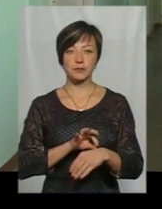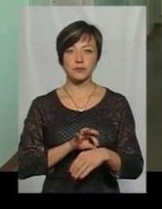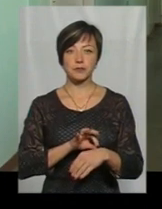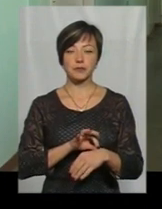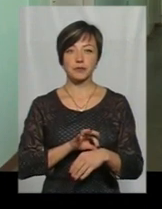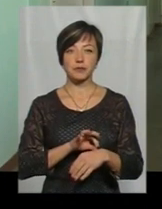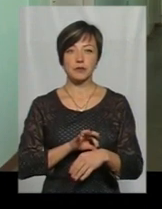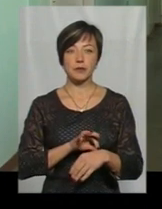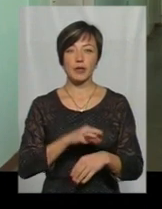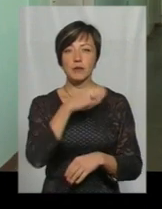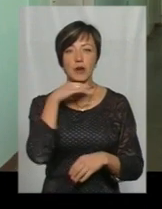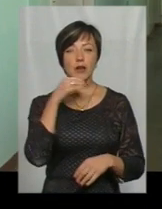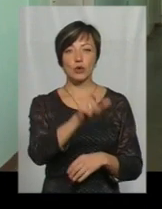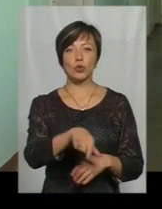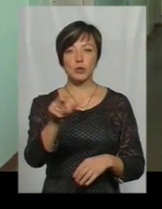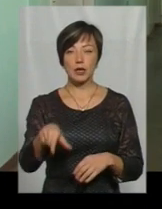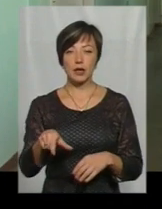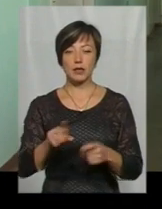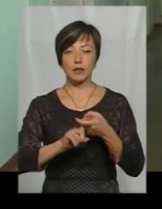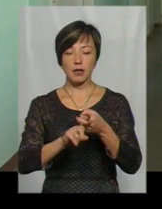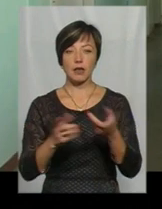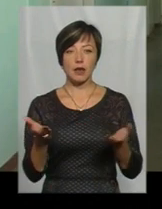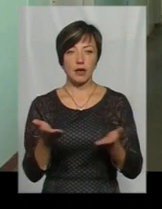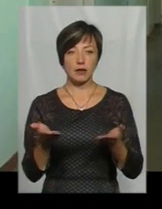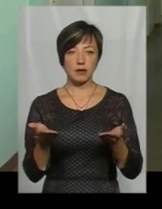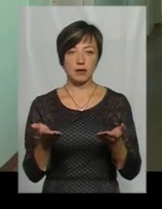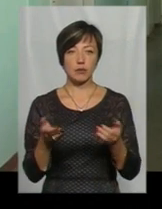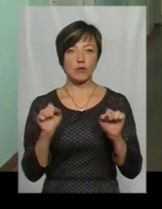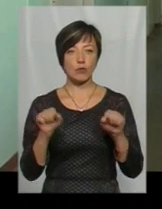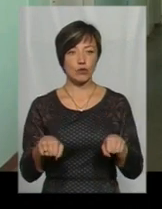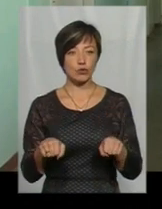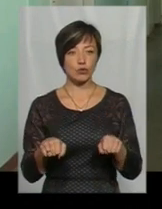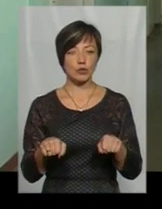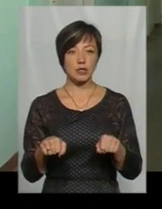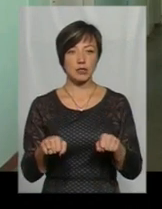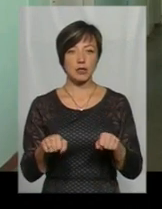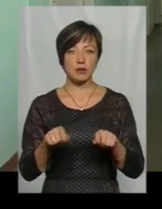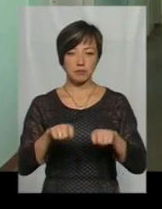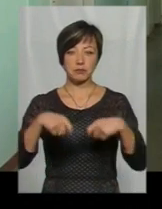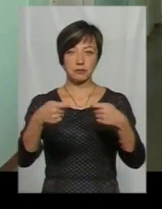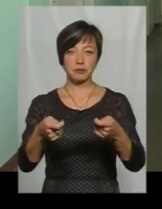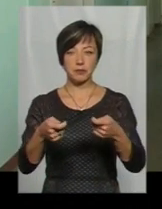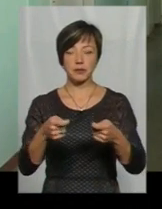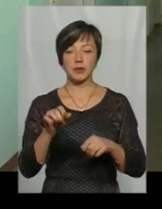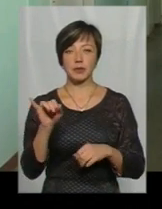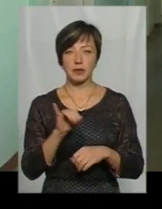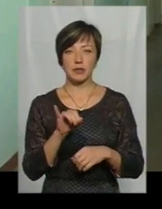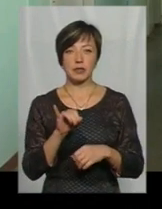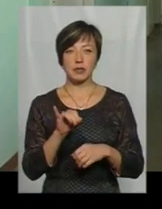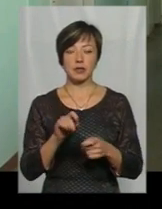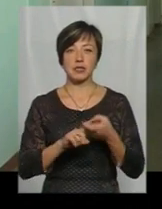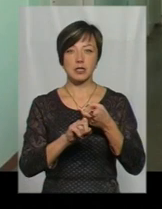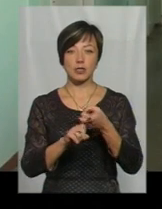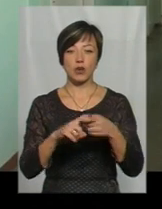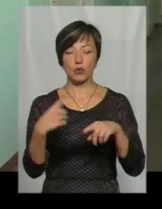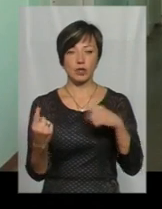хворіють дуже багато людей, які можуть інфікуватися і